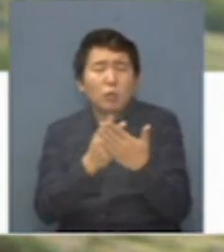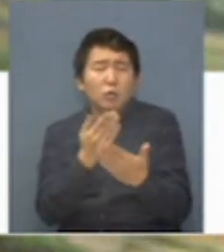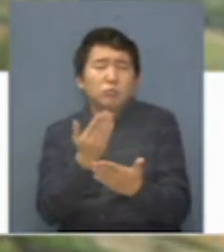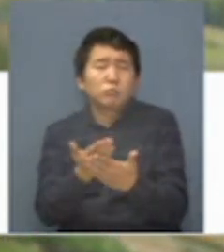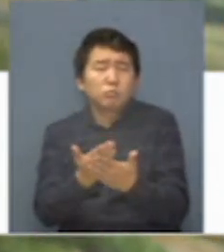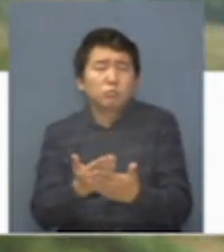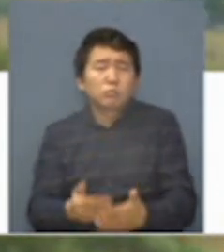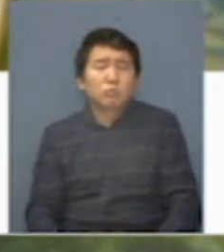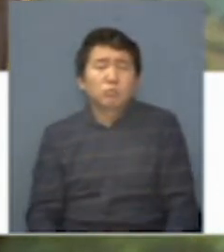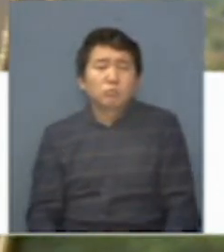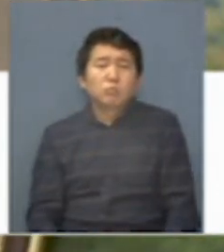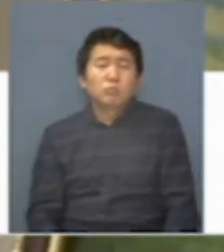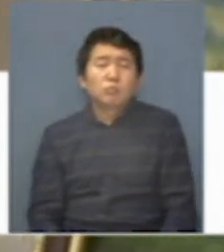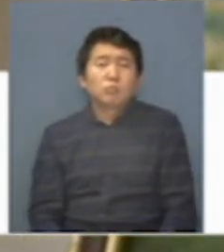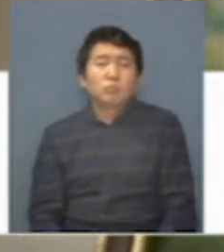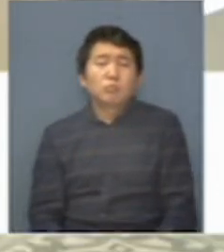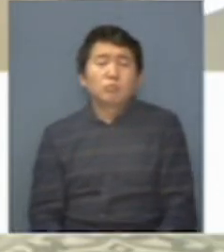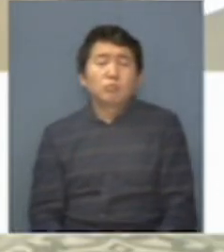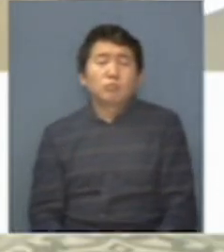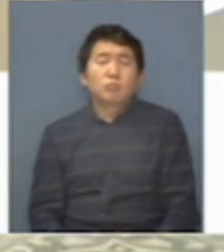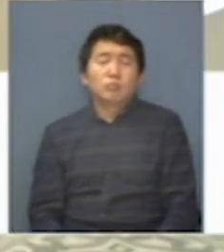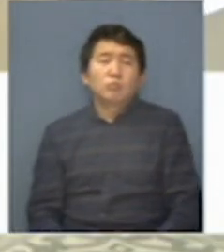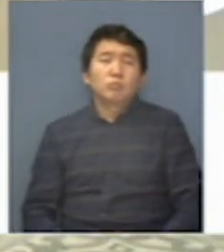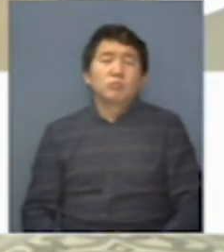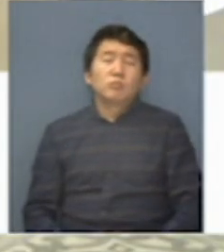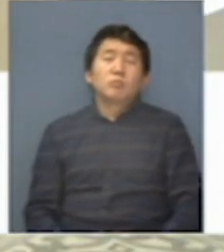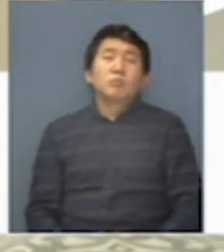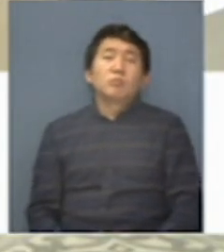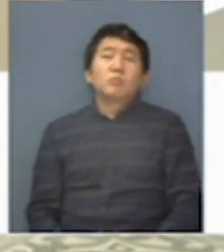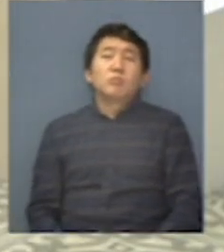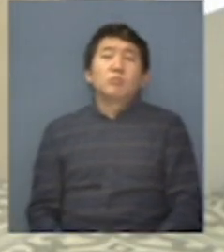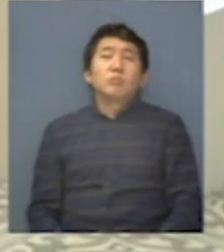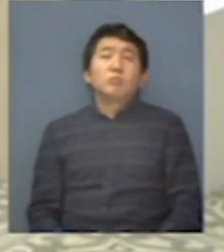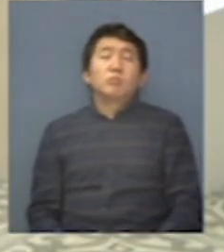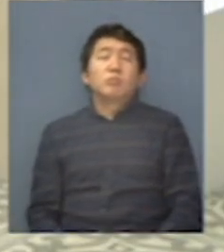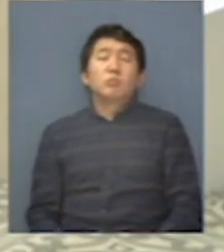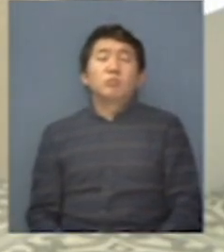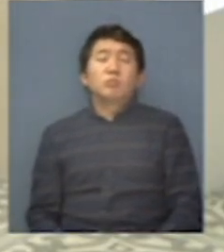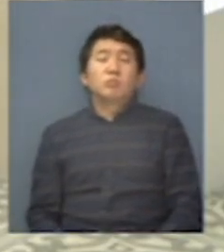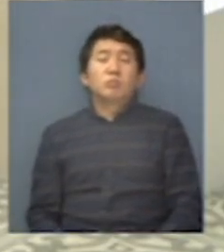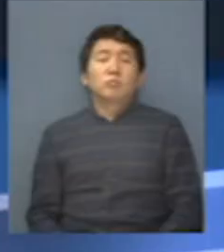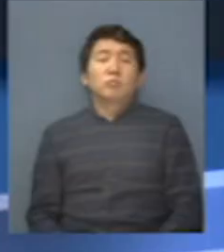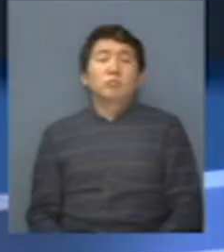посетители увидят впервые. Ирина Санникова, Мадияр Кабидеш, Алтай Акпарат.